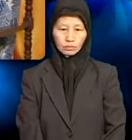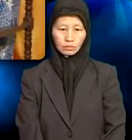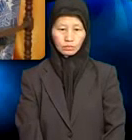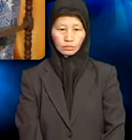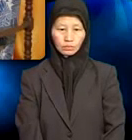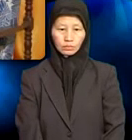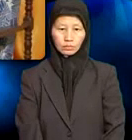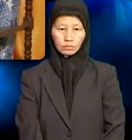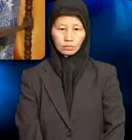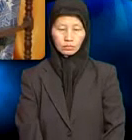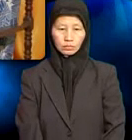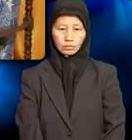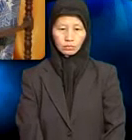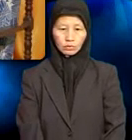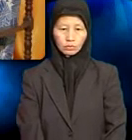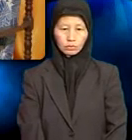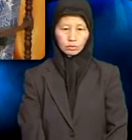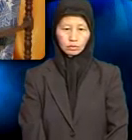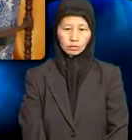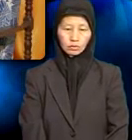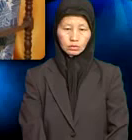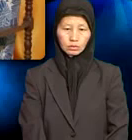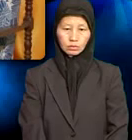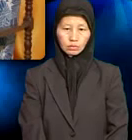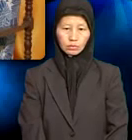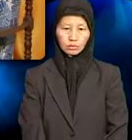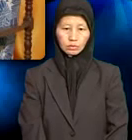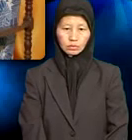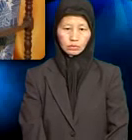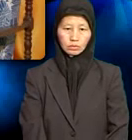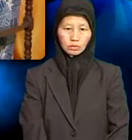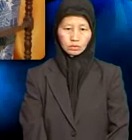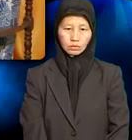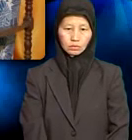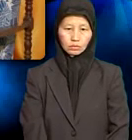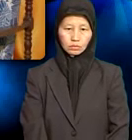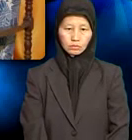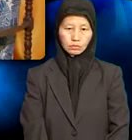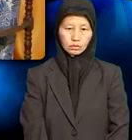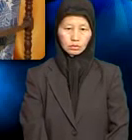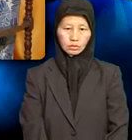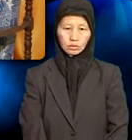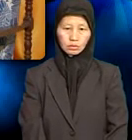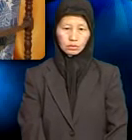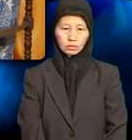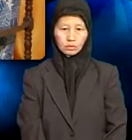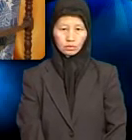Bismillahirrahmanirrahim. Qul huwallahu ahad. Allahus samad. Lam yalid wa lam yulad wa lam yakul lahu kufuwan ahad.